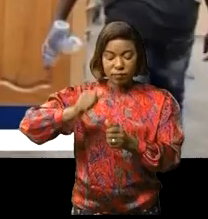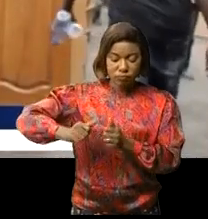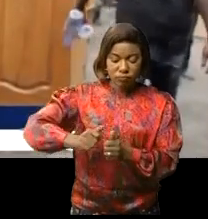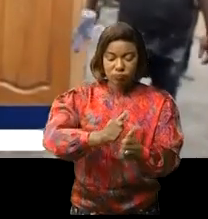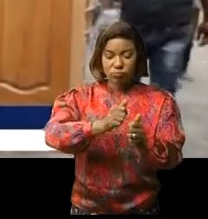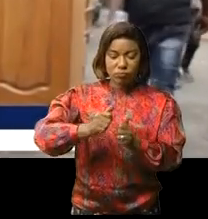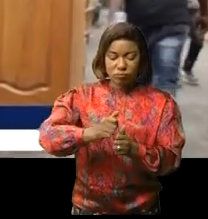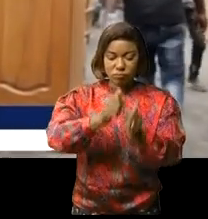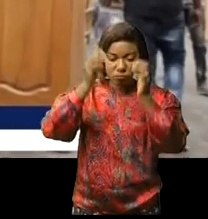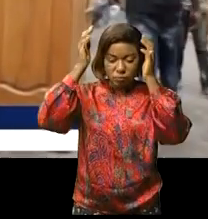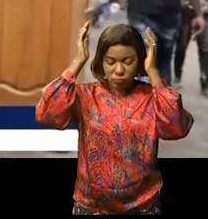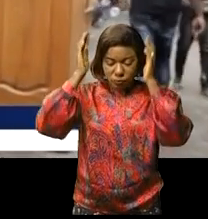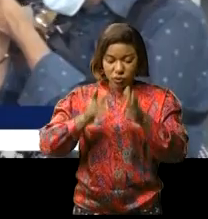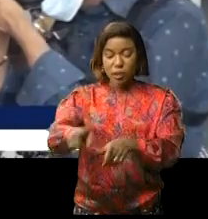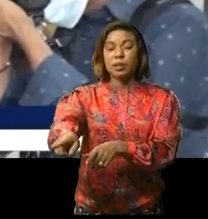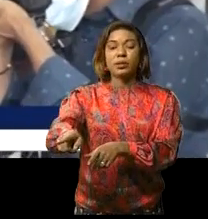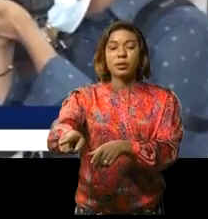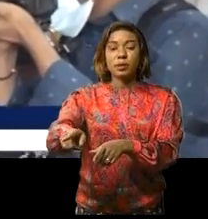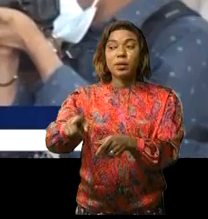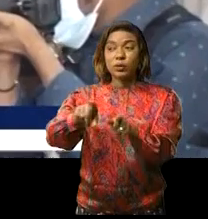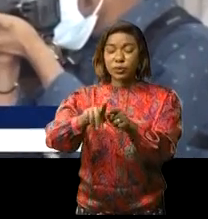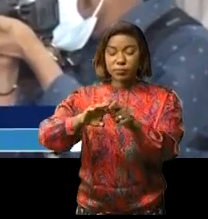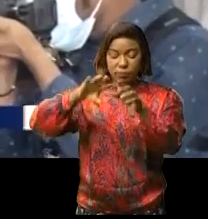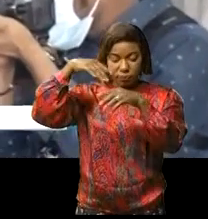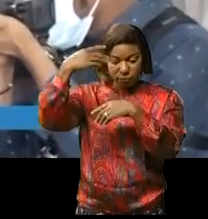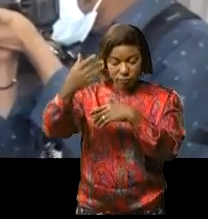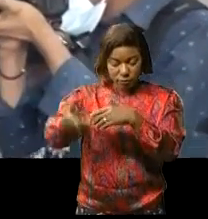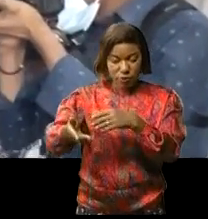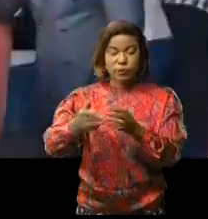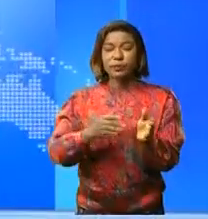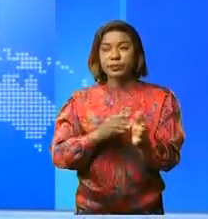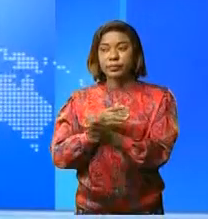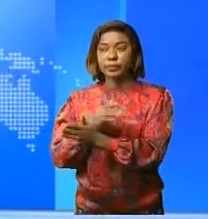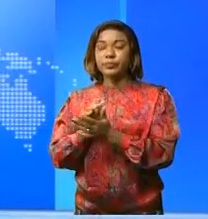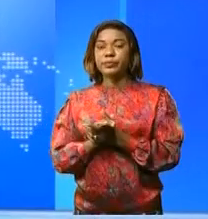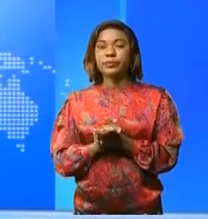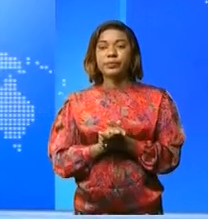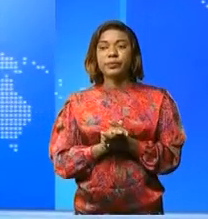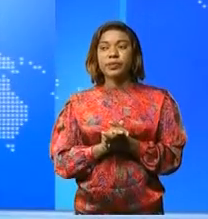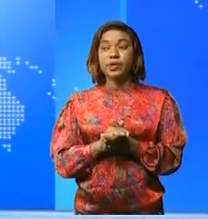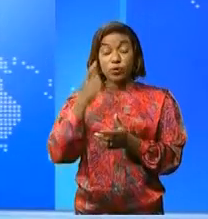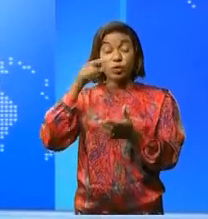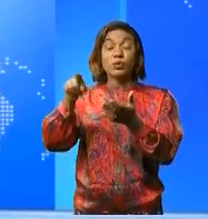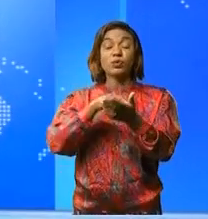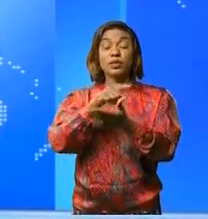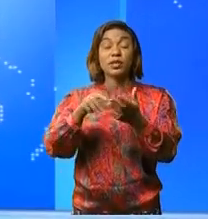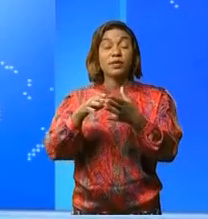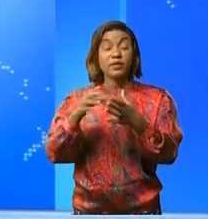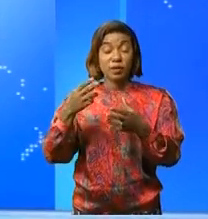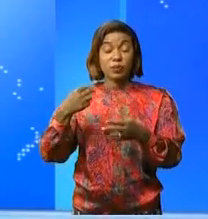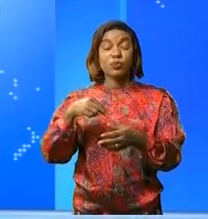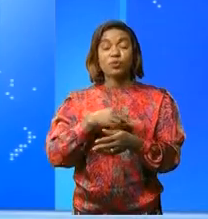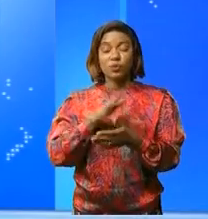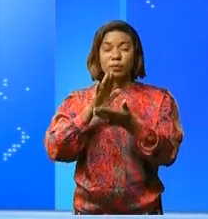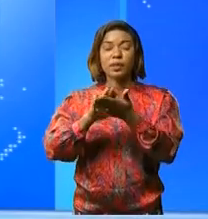La prochaine et dernière étape est le marché de Mbinza Delvaux. Vous avez corrigé avec moi, c'était